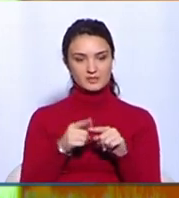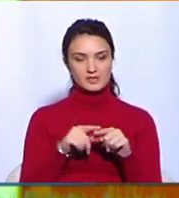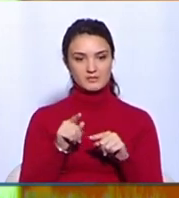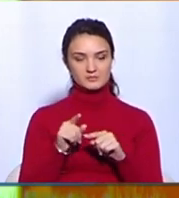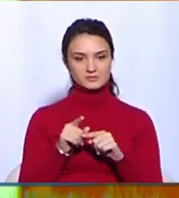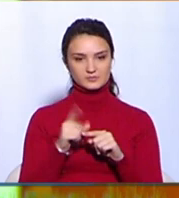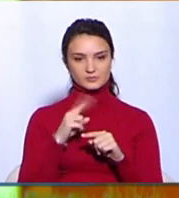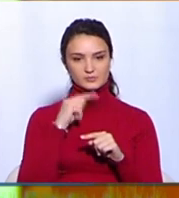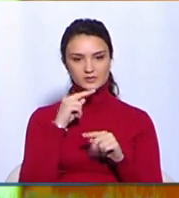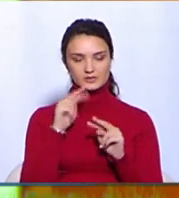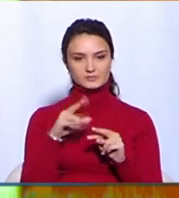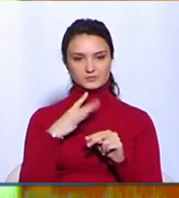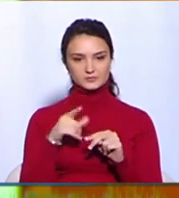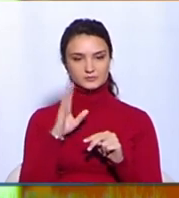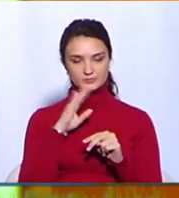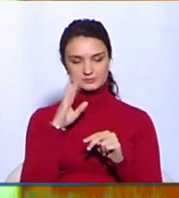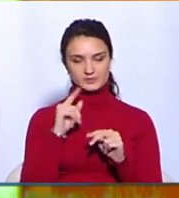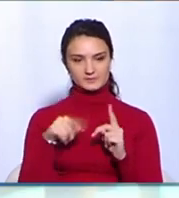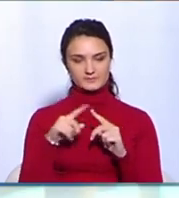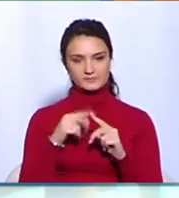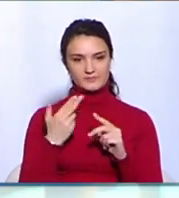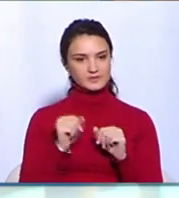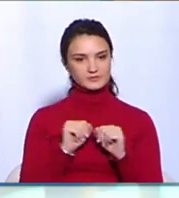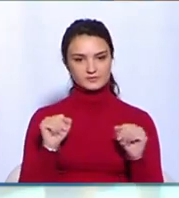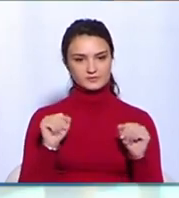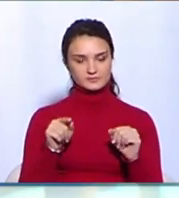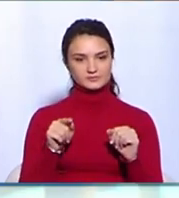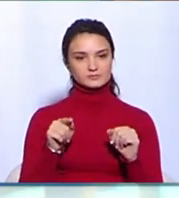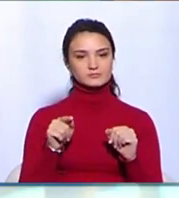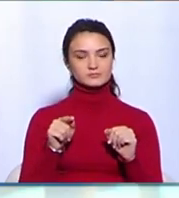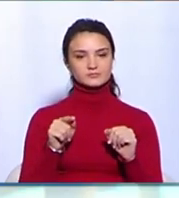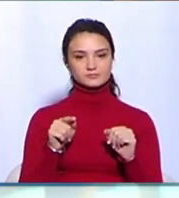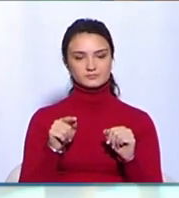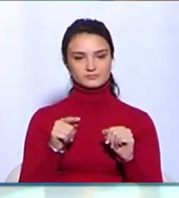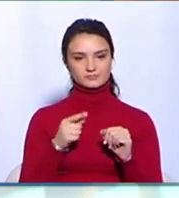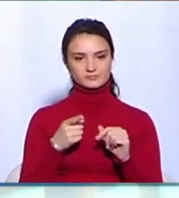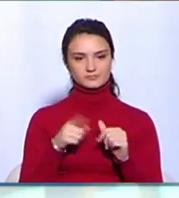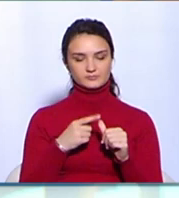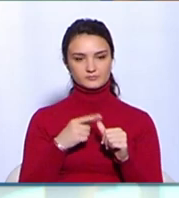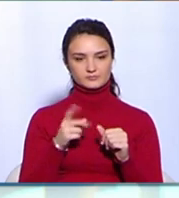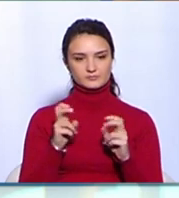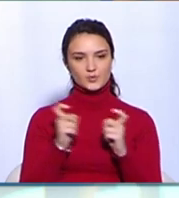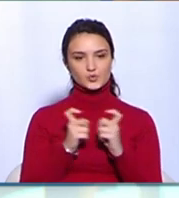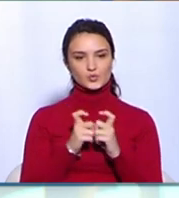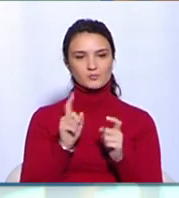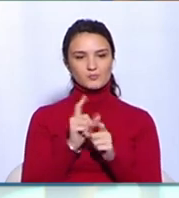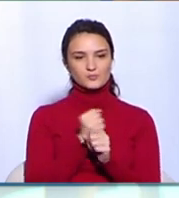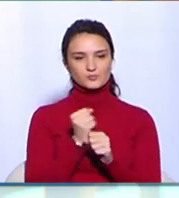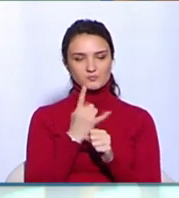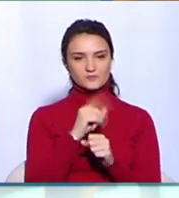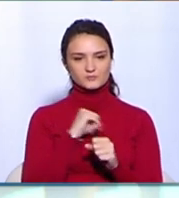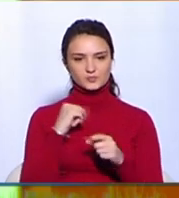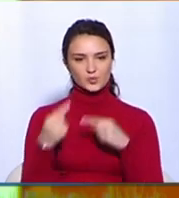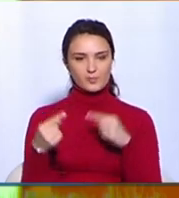მიმართ ფხიზლად უნდა იყოს მშობელი. ასევე თქვენ შეიძლება ტოლერანტული იყოს. თქვენ ბძანეთ მოჩხუბარობა. ეს ნიშნავს, რომ